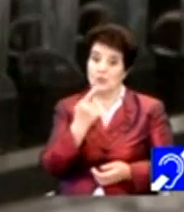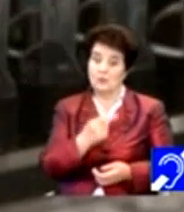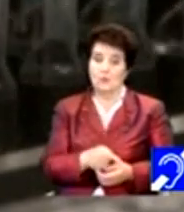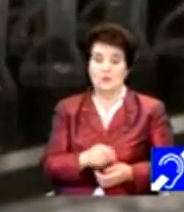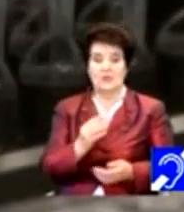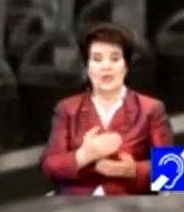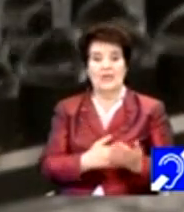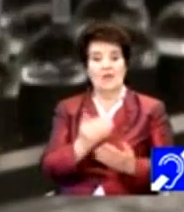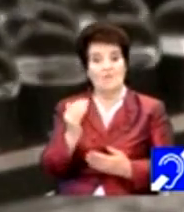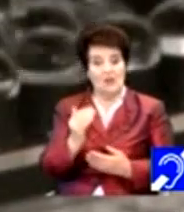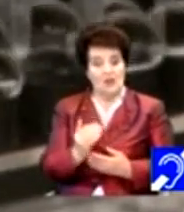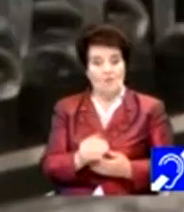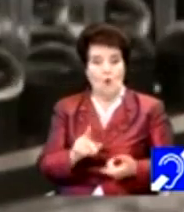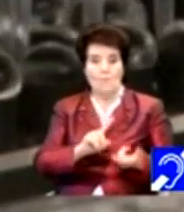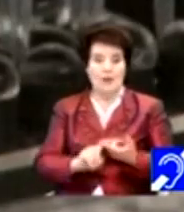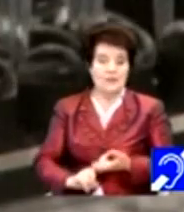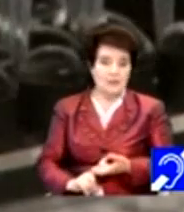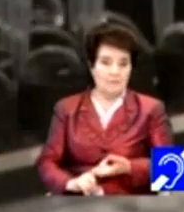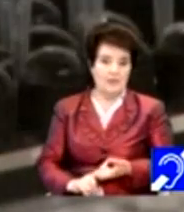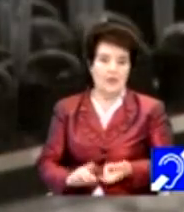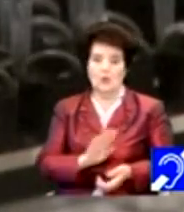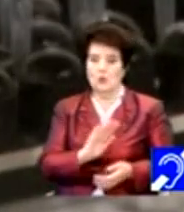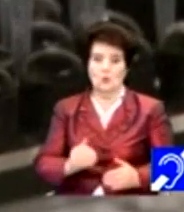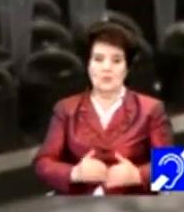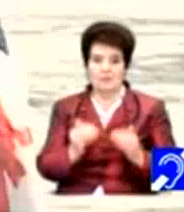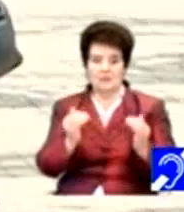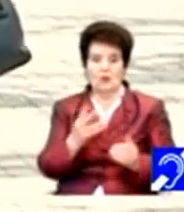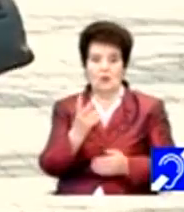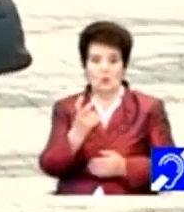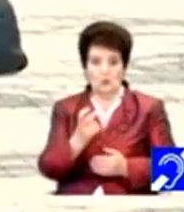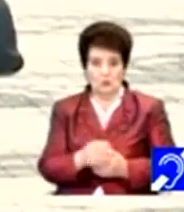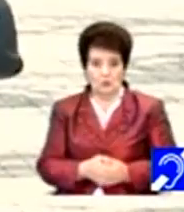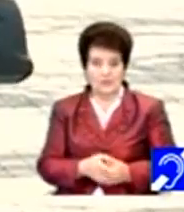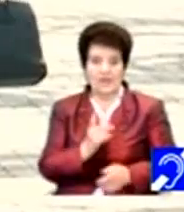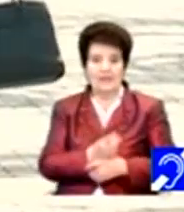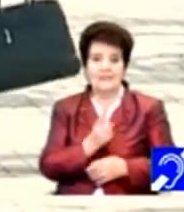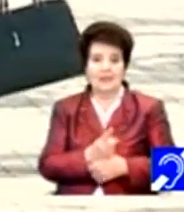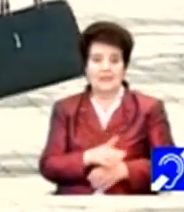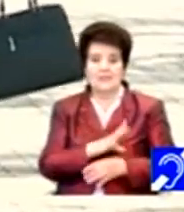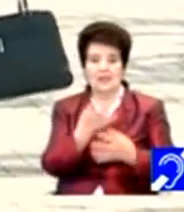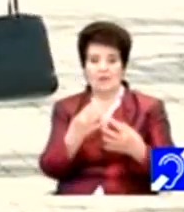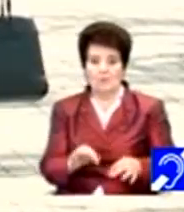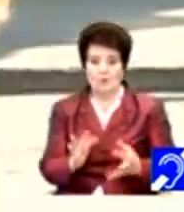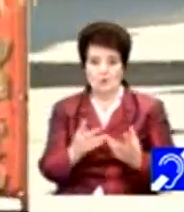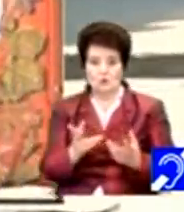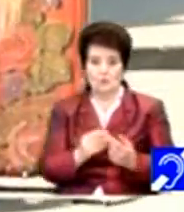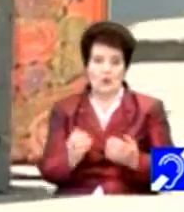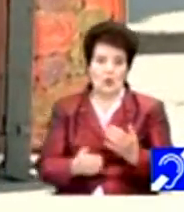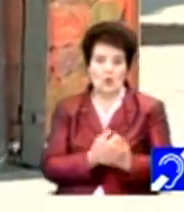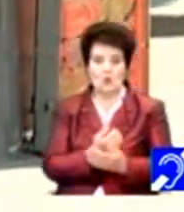vârful pandemiei, când numărul cazurilor zilnice nu depășea 200. Restricțiile au fost relaxate, numărul de cazuri noi